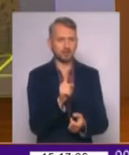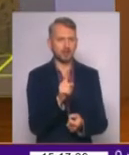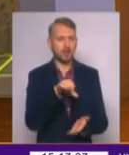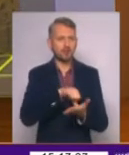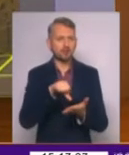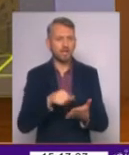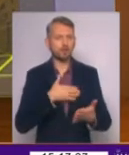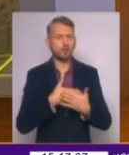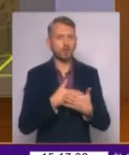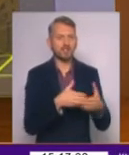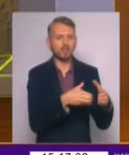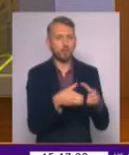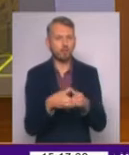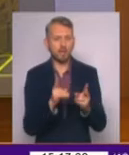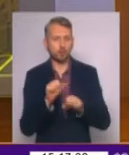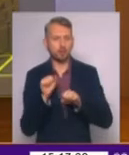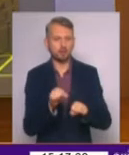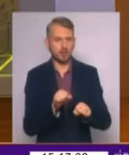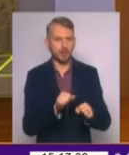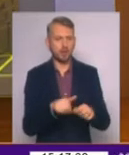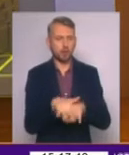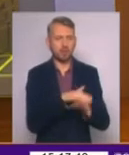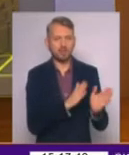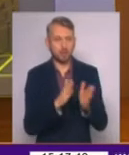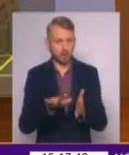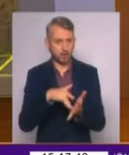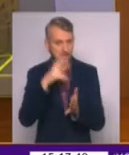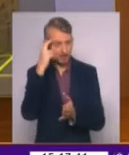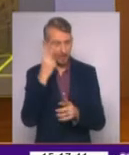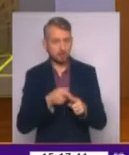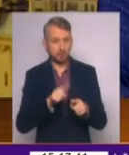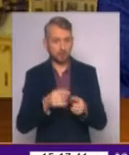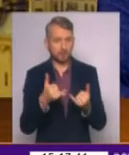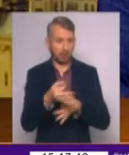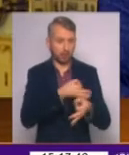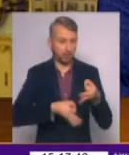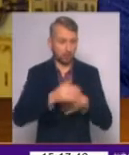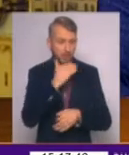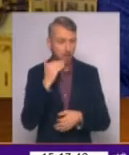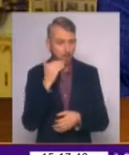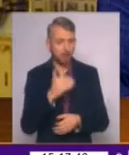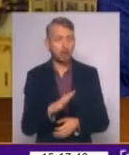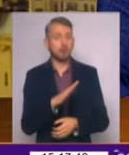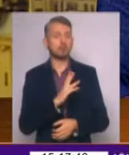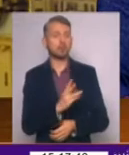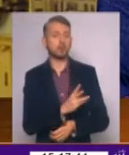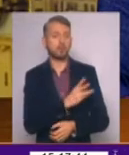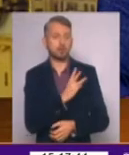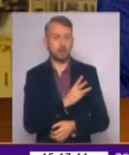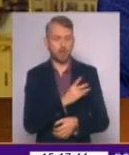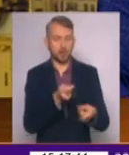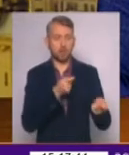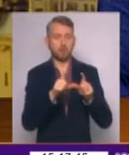членів громадських формувань, які охороняють громадський порядок в місті Києві. До речі, про це зараз точиться дискусія. Було бажання